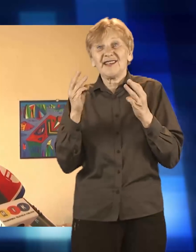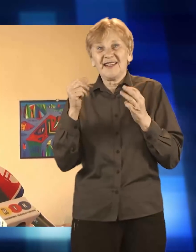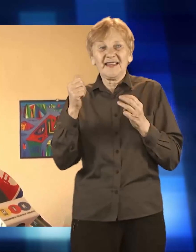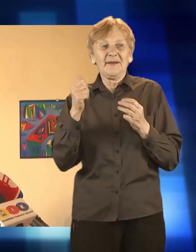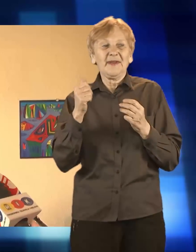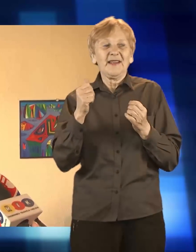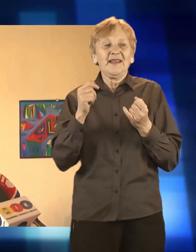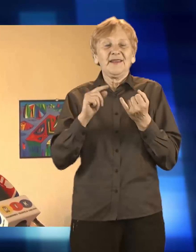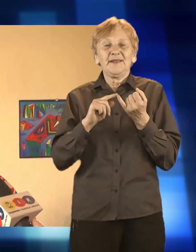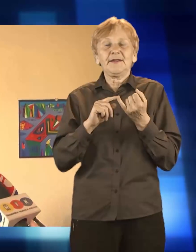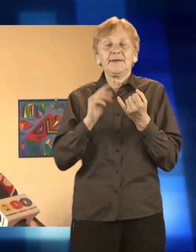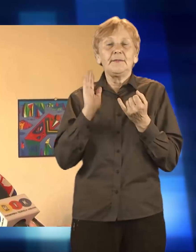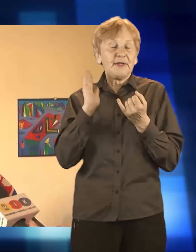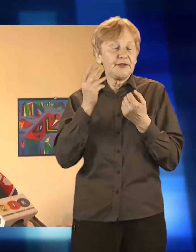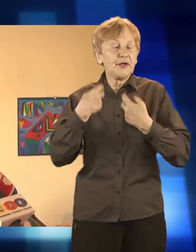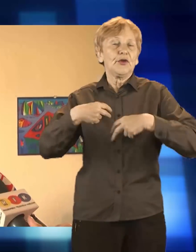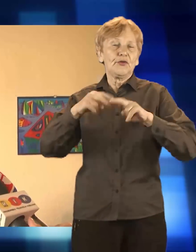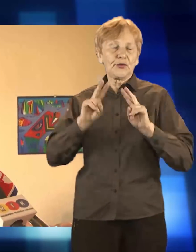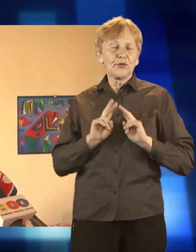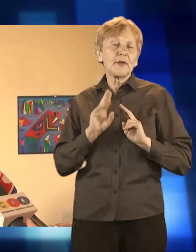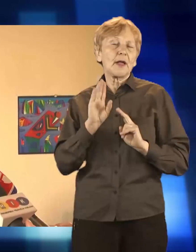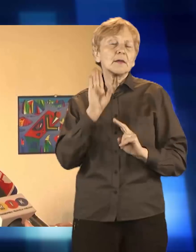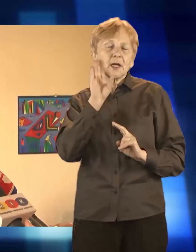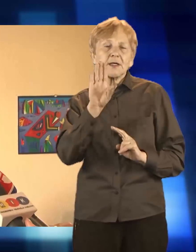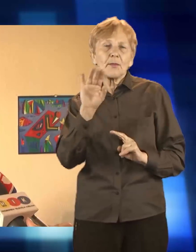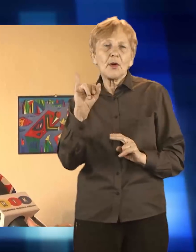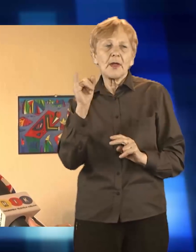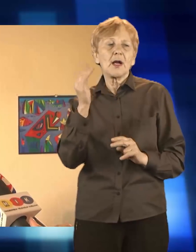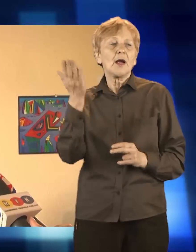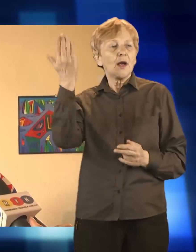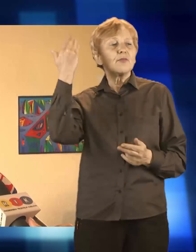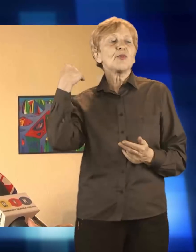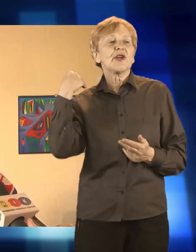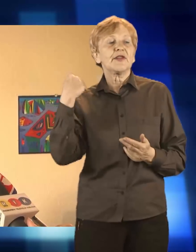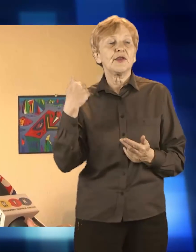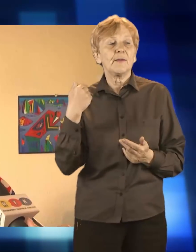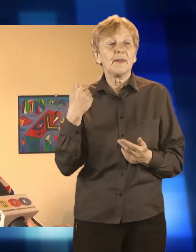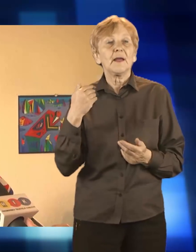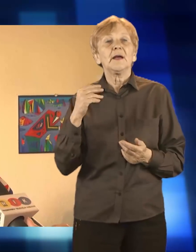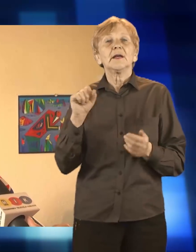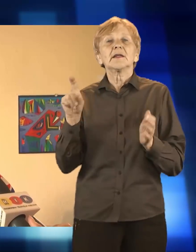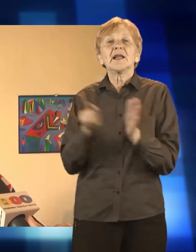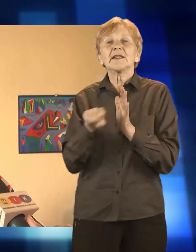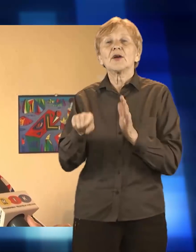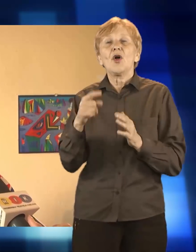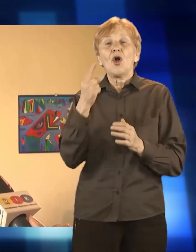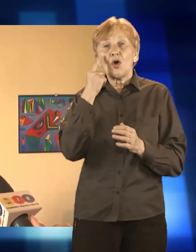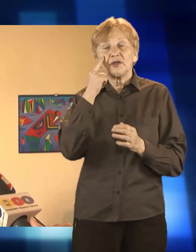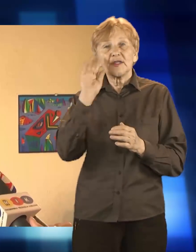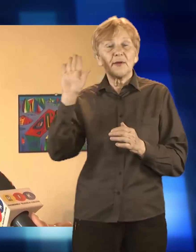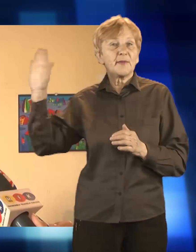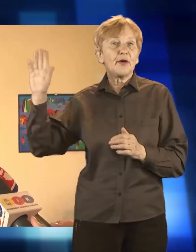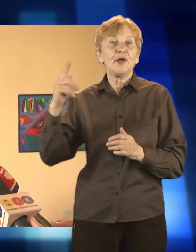Przywrócimy ją w pierwotnym kształcie. W związku z tym Ocice dostaną w sumie 3 linie,